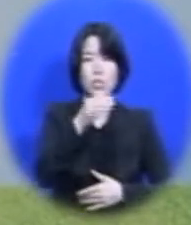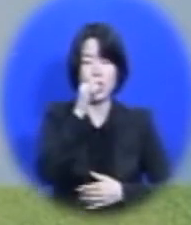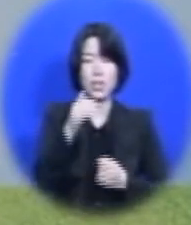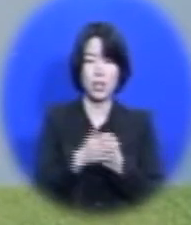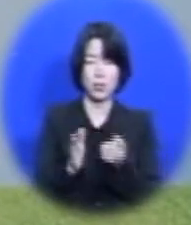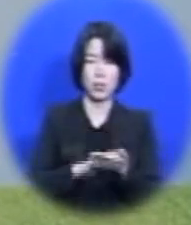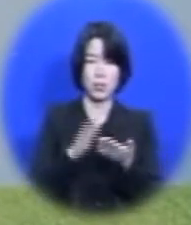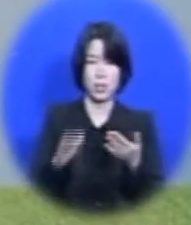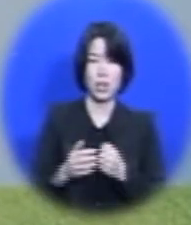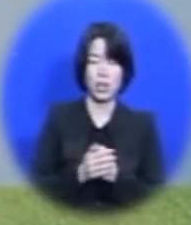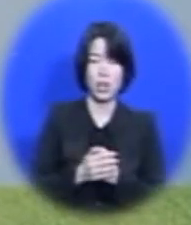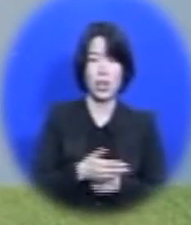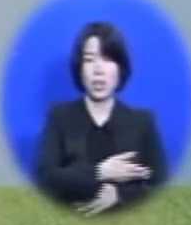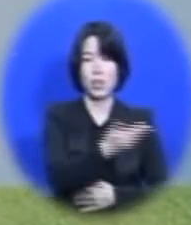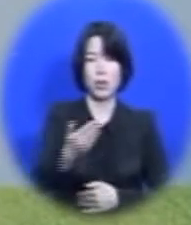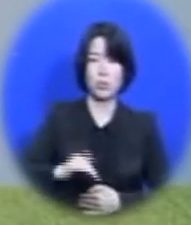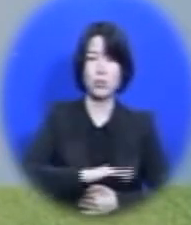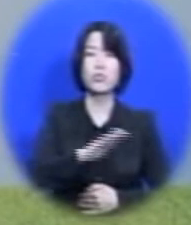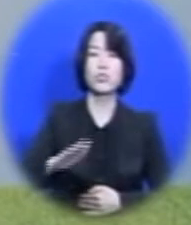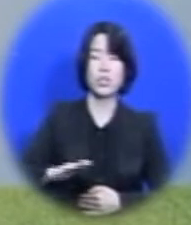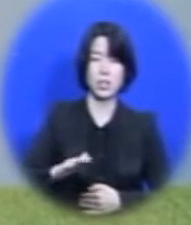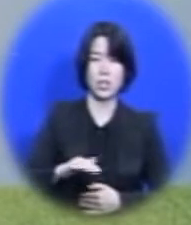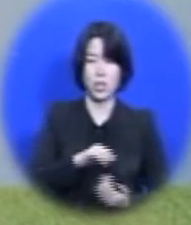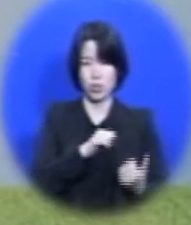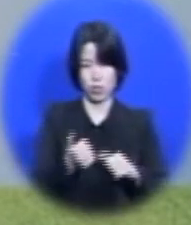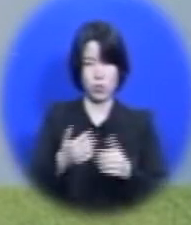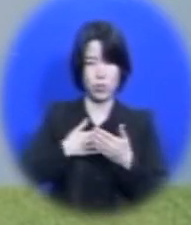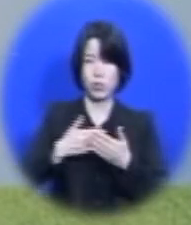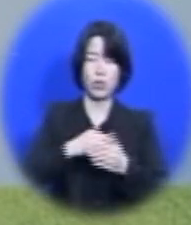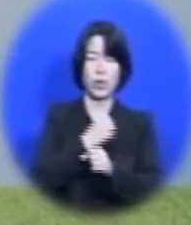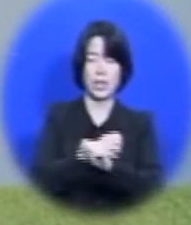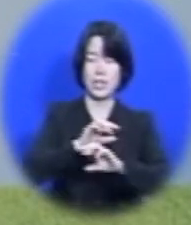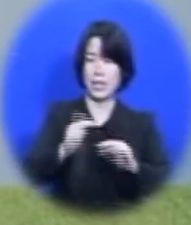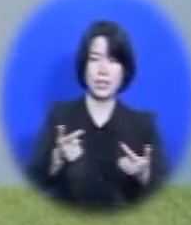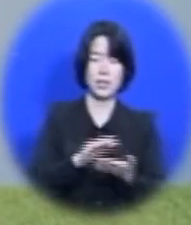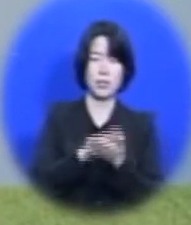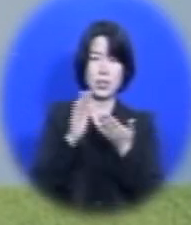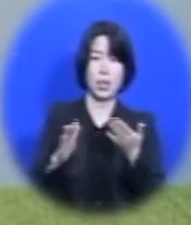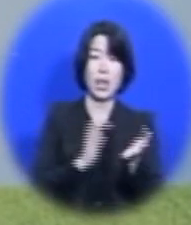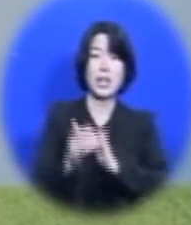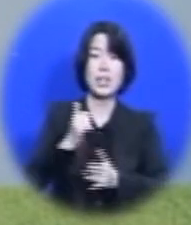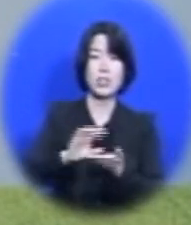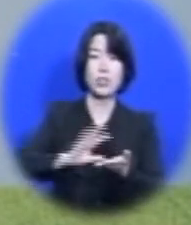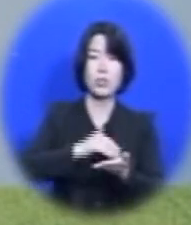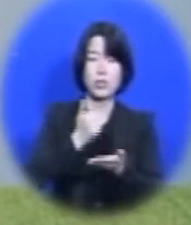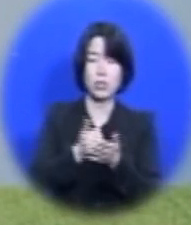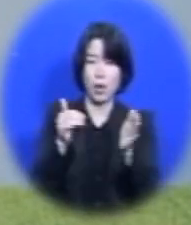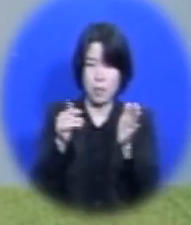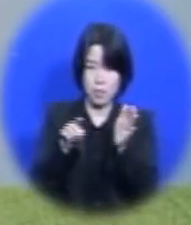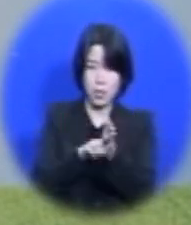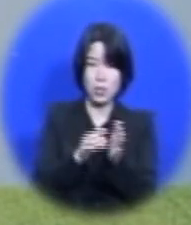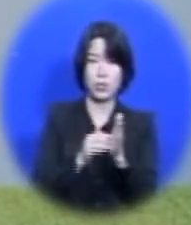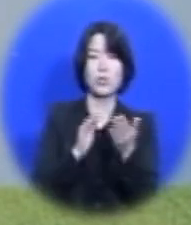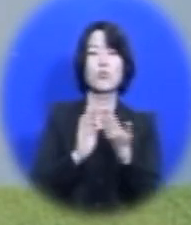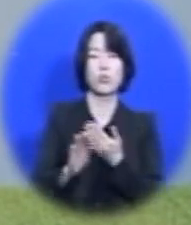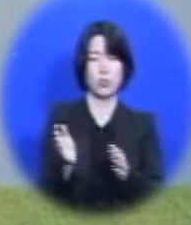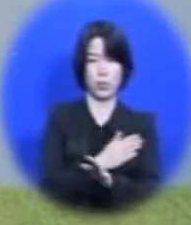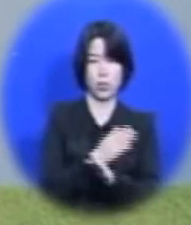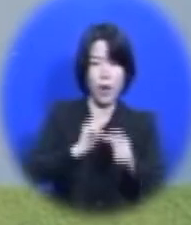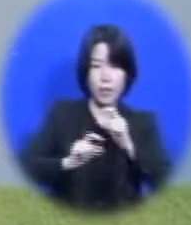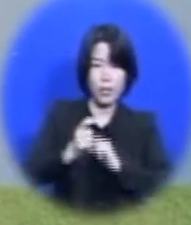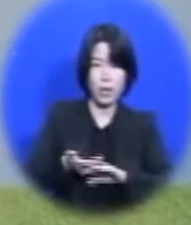여러분, 우리는 죽음을 두려워하지 않습니다. 예수 그리스도를 믿고 난 다음부터 더